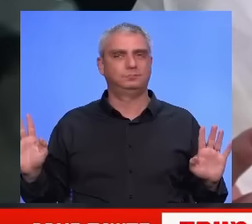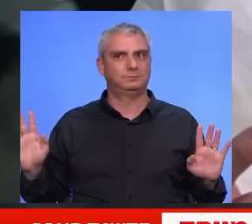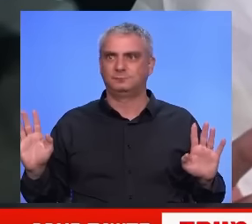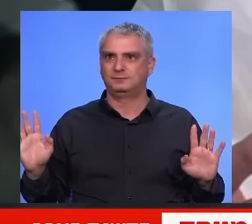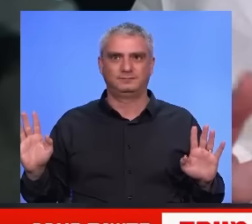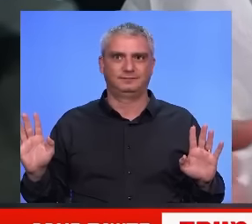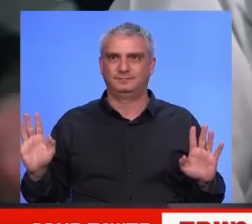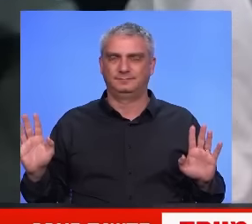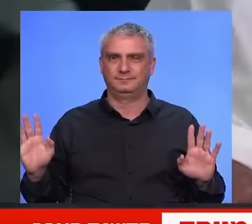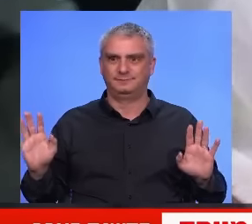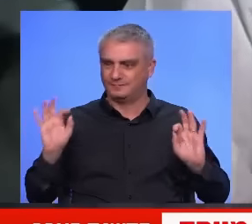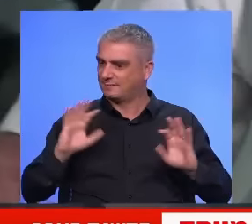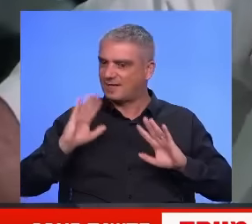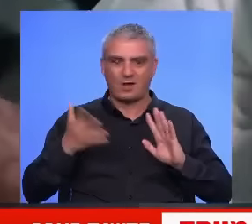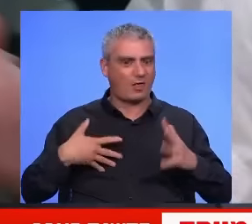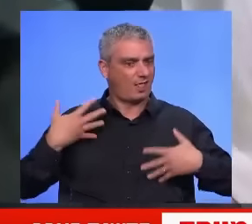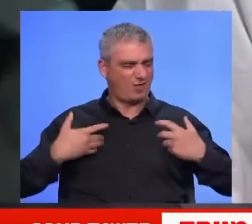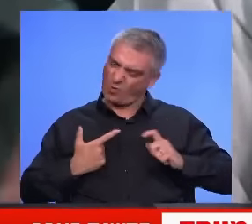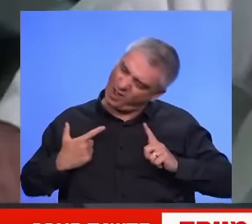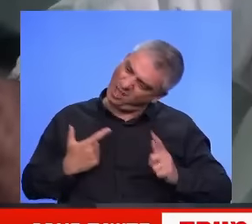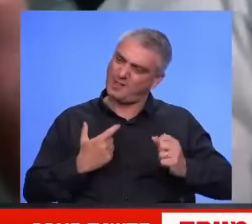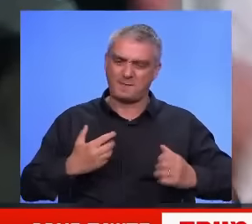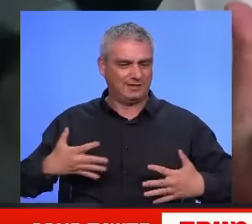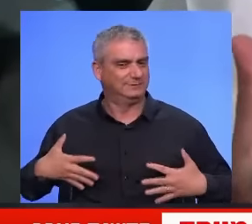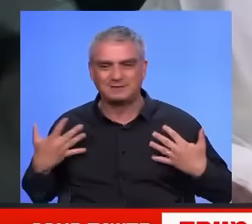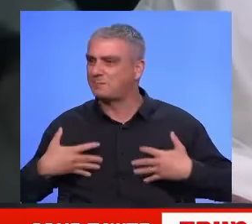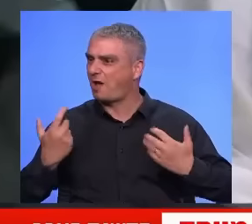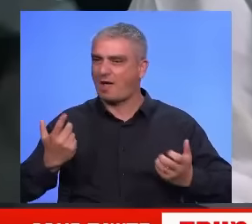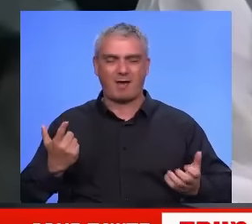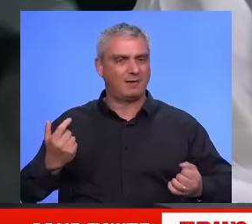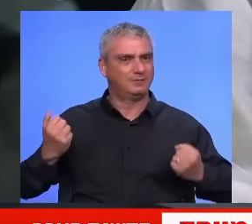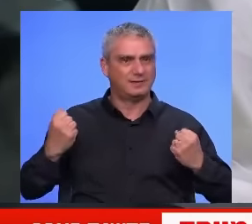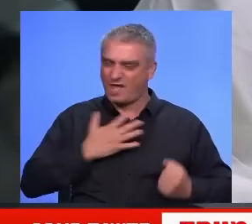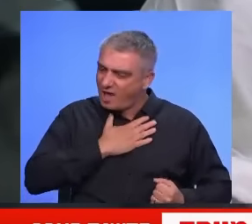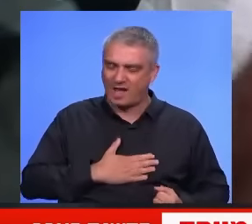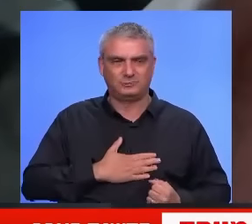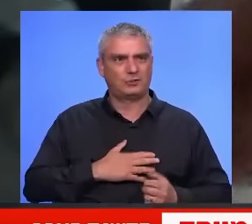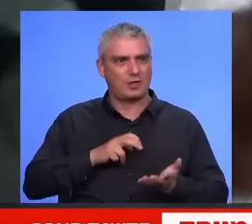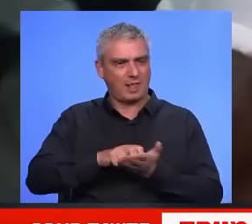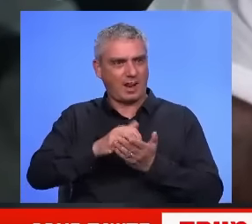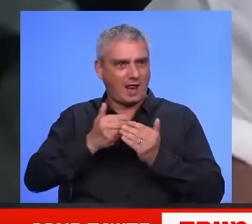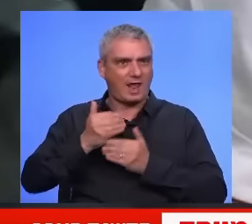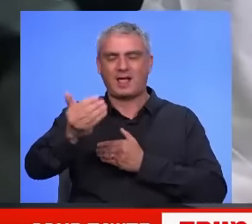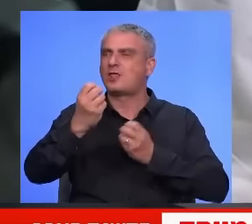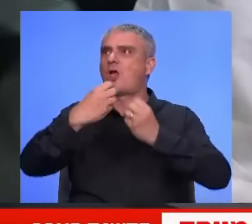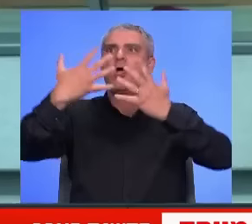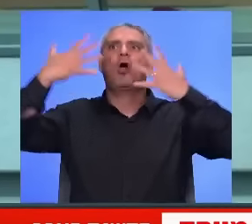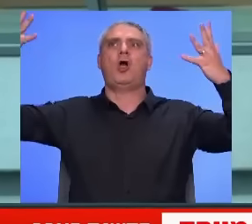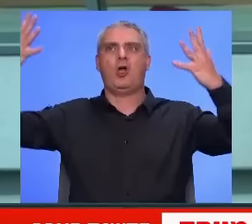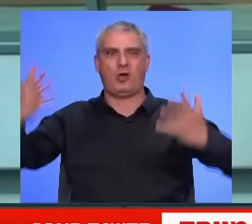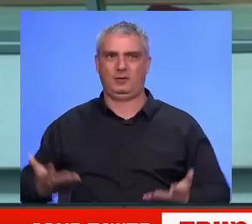ההפך. זה הכל עם רוח לחימה, עם שמחה, עם רצון ללכת קדימה, עם אור גדול